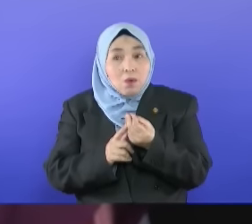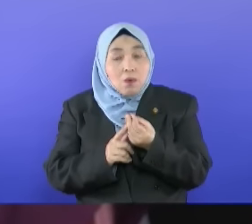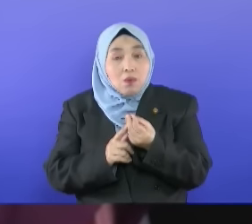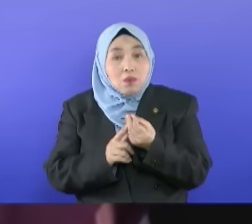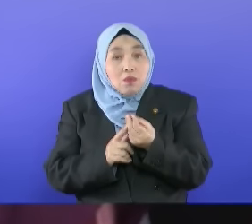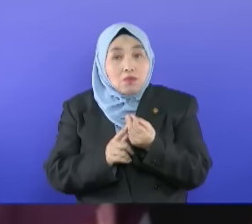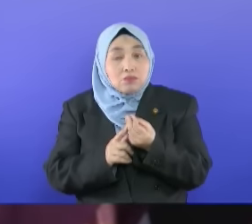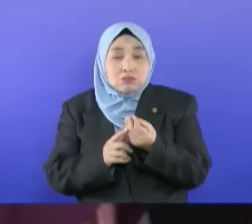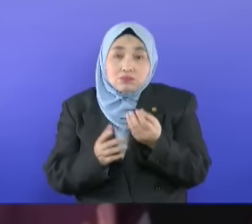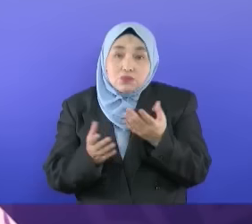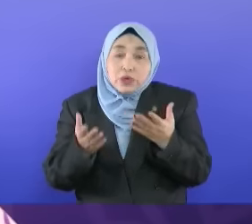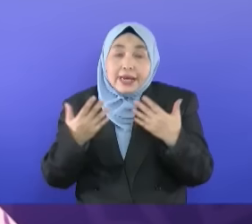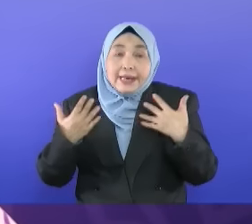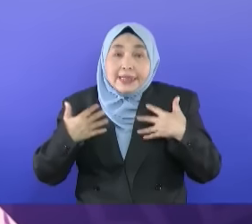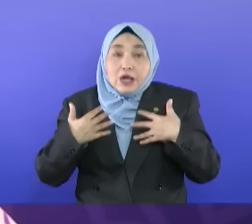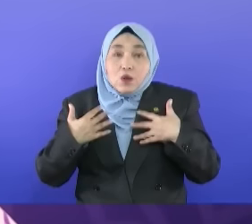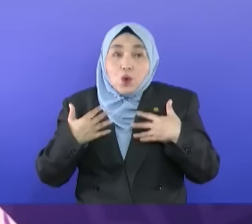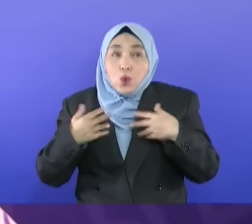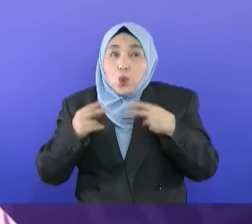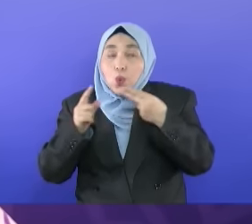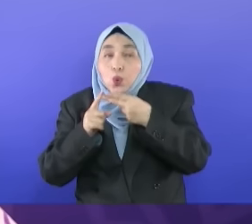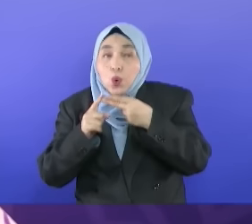dimungkin takut